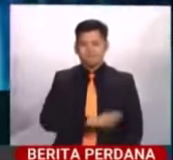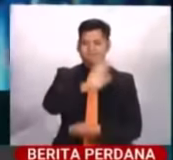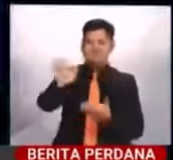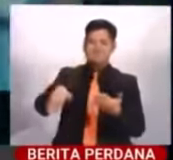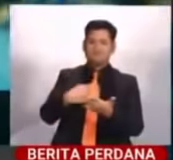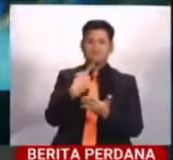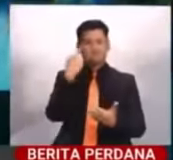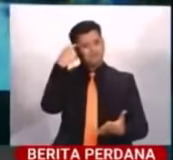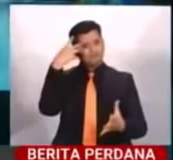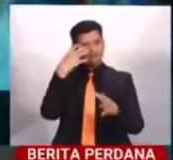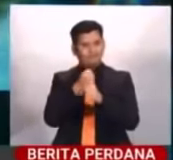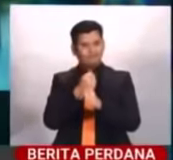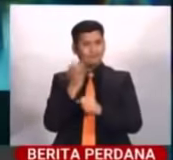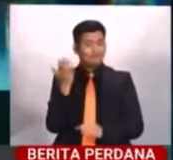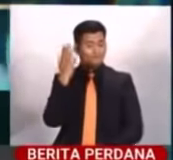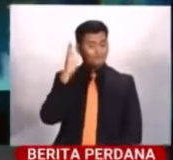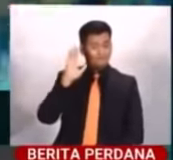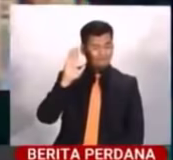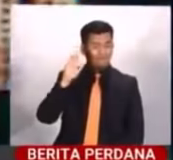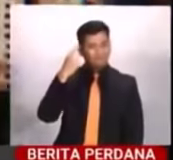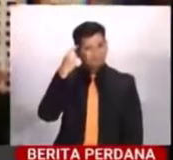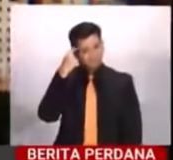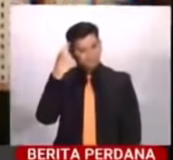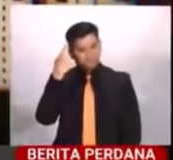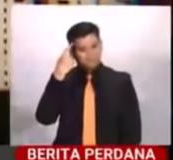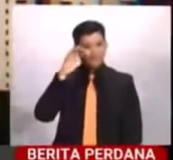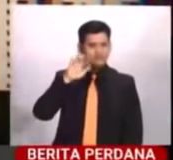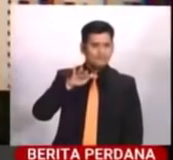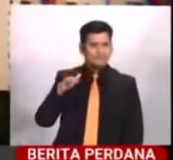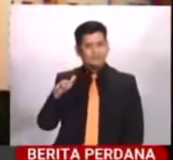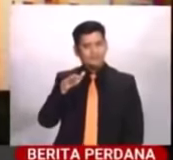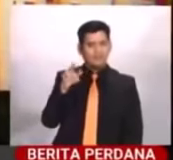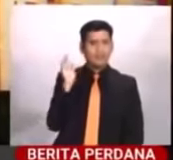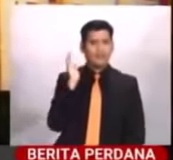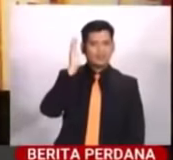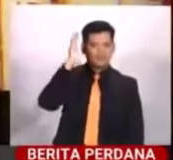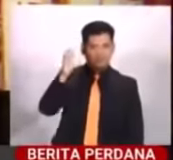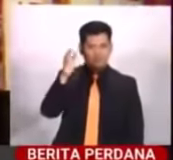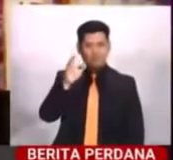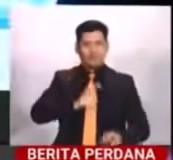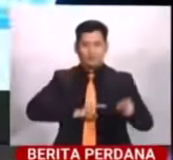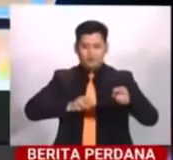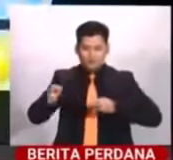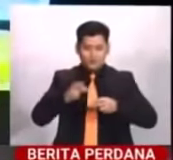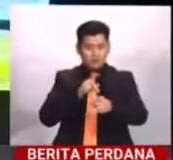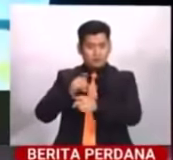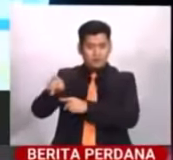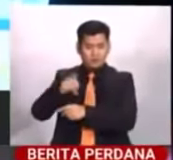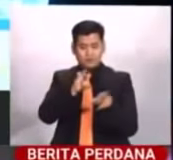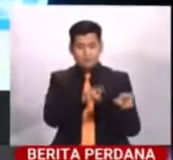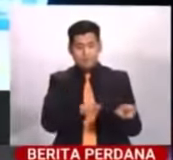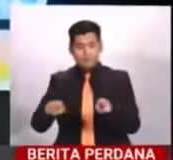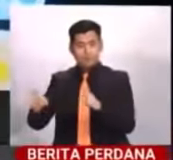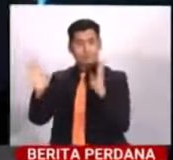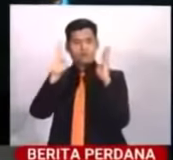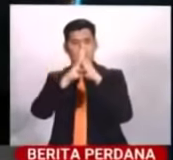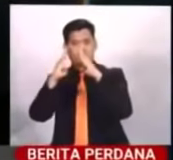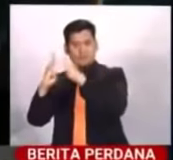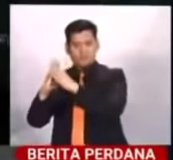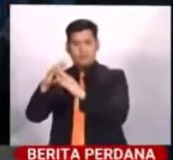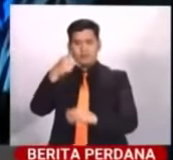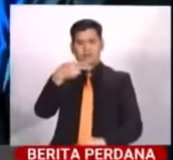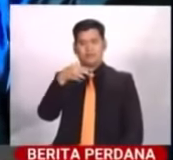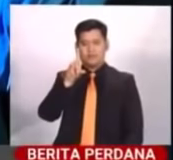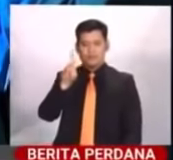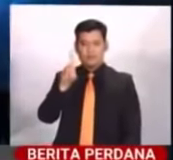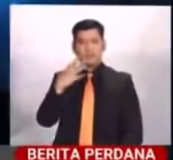Semua pandangan akan dipertimbang jawatankuasa pendengaran pandangan awam yang akan dikendalikan pakar-pakar perancangan bandar. Khalid